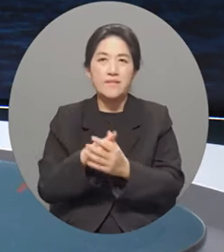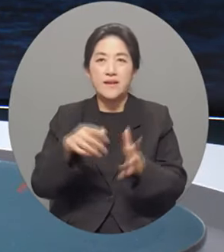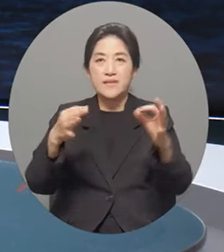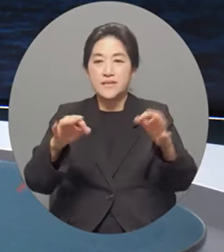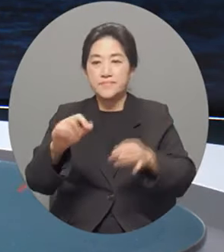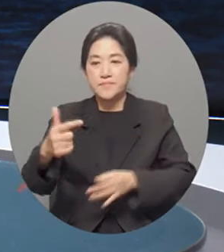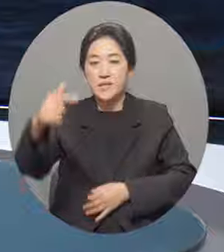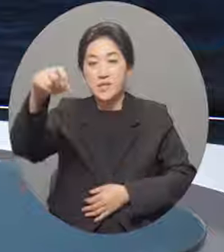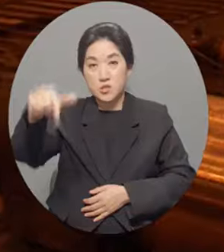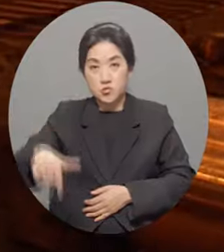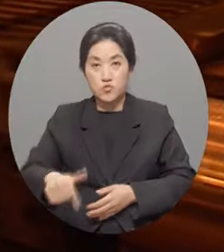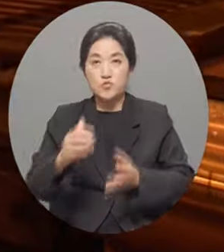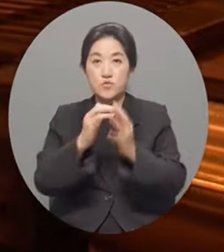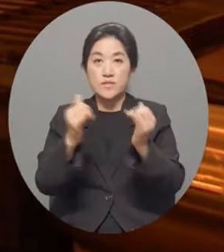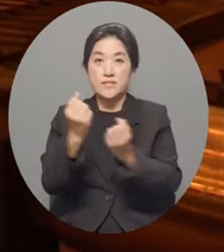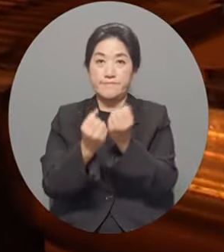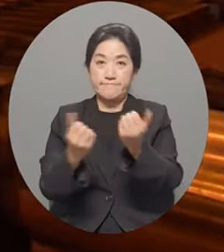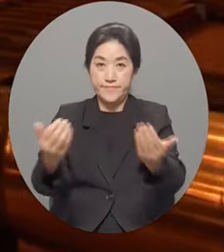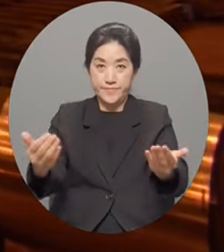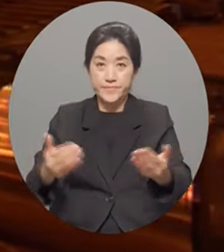취재했습니다.